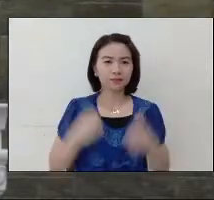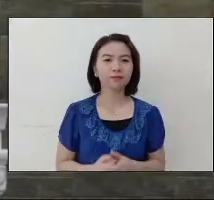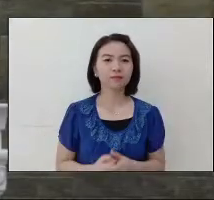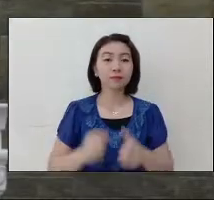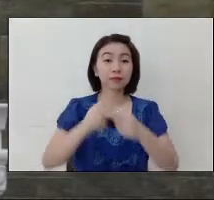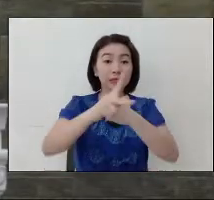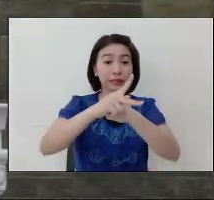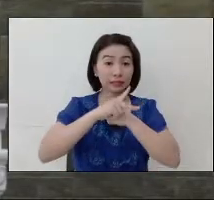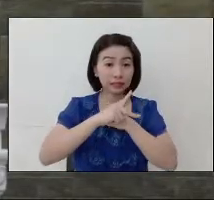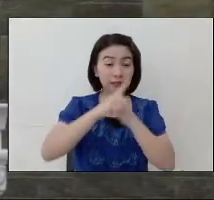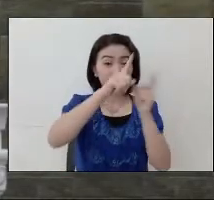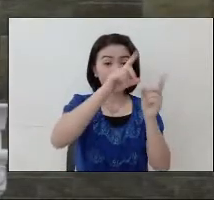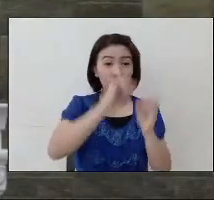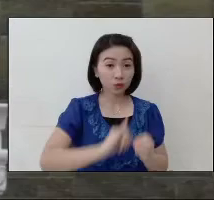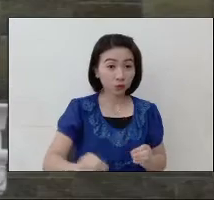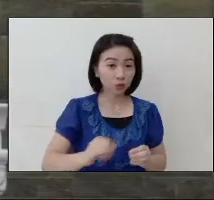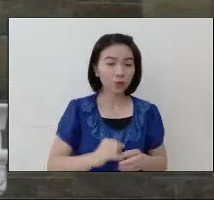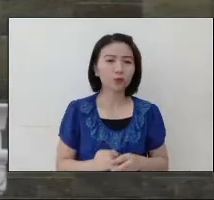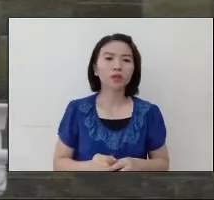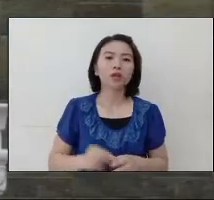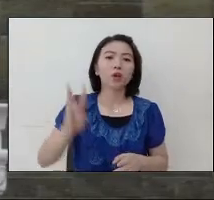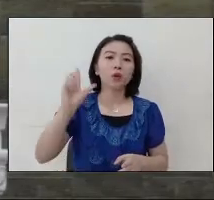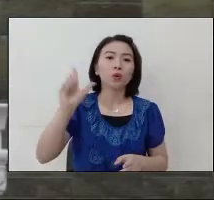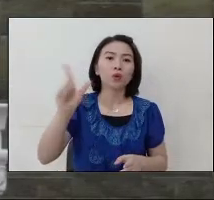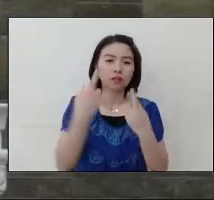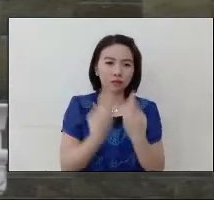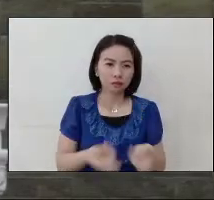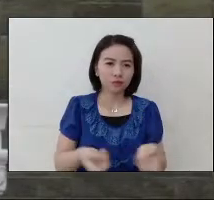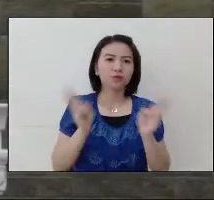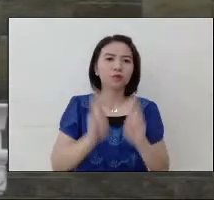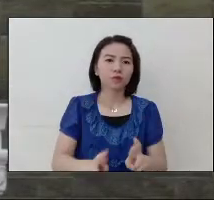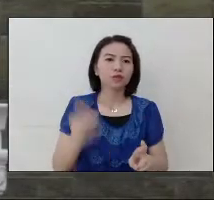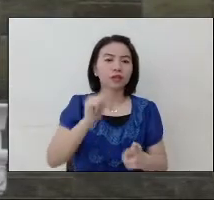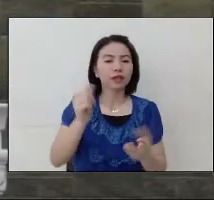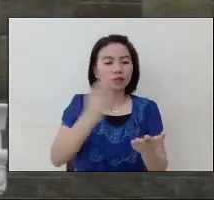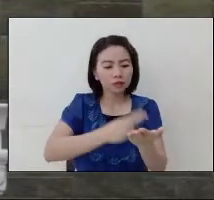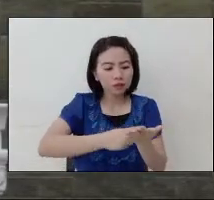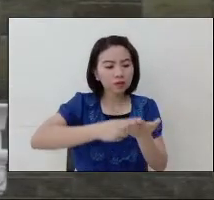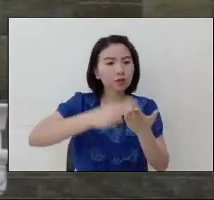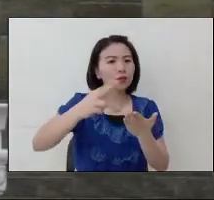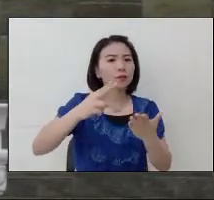thinking will result a holy living.